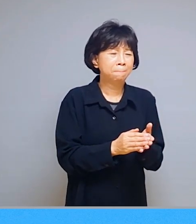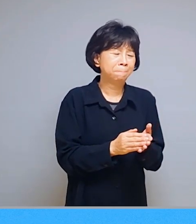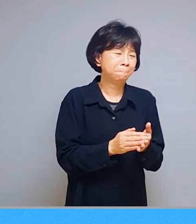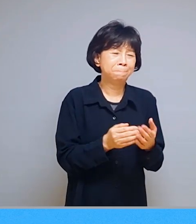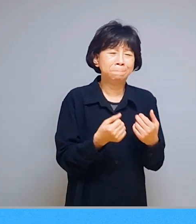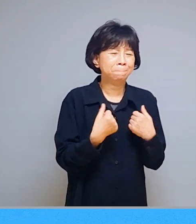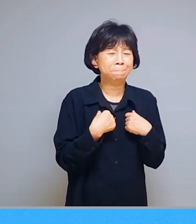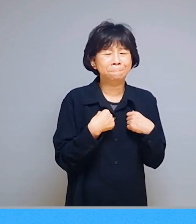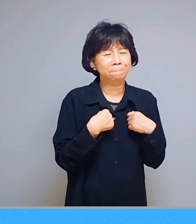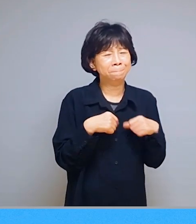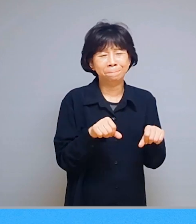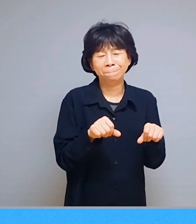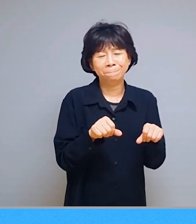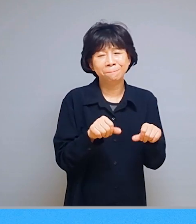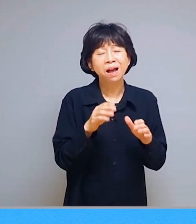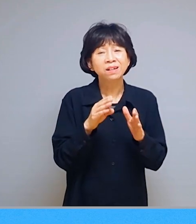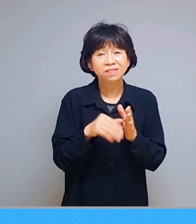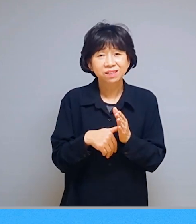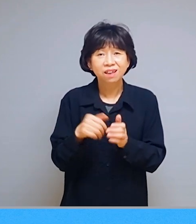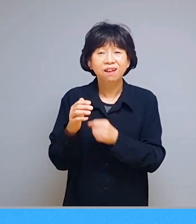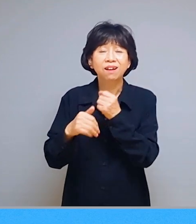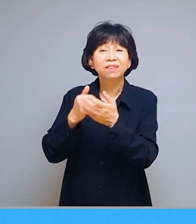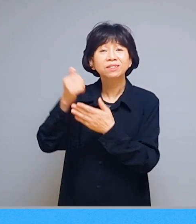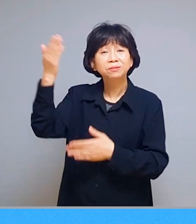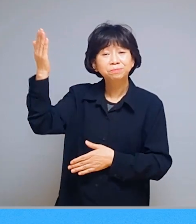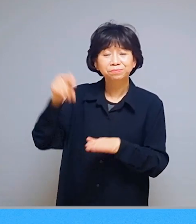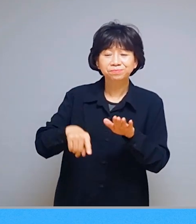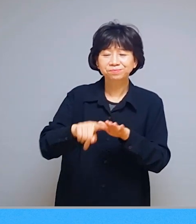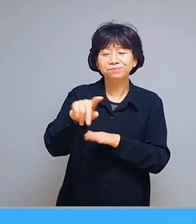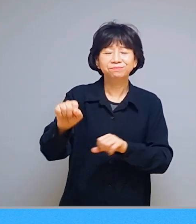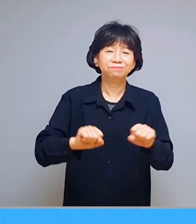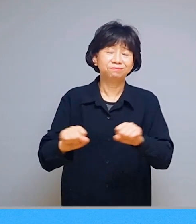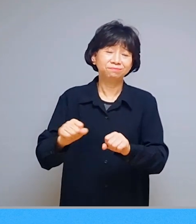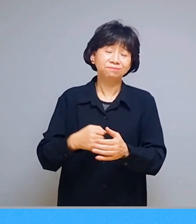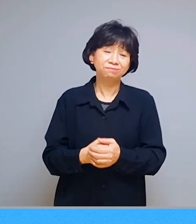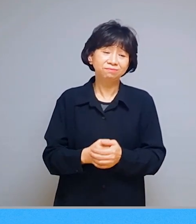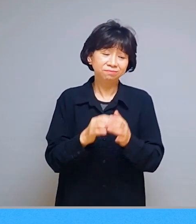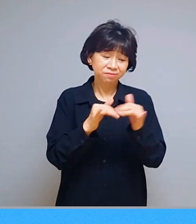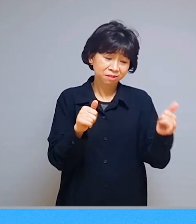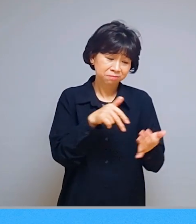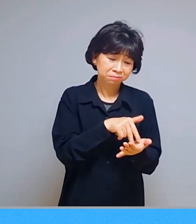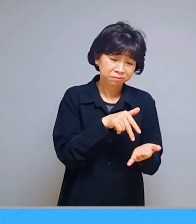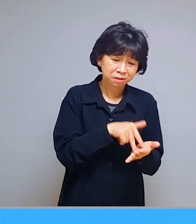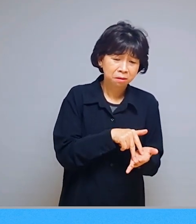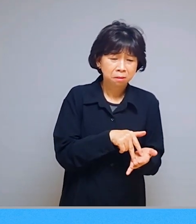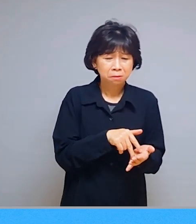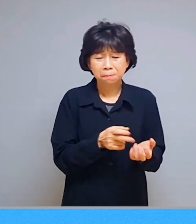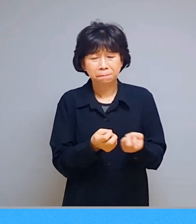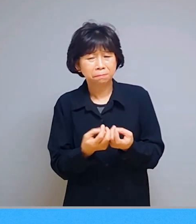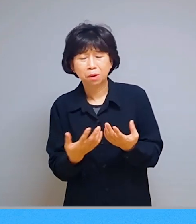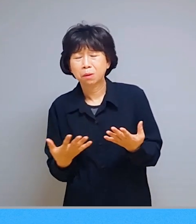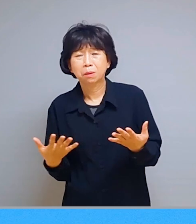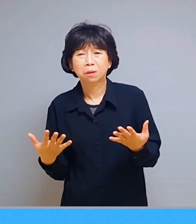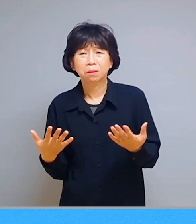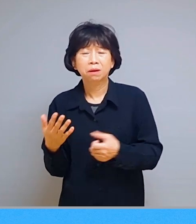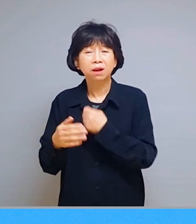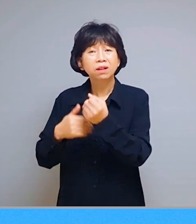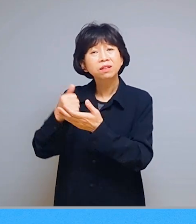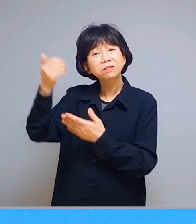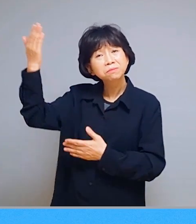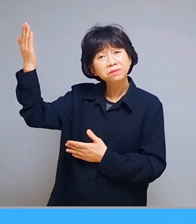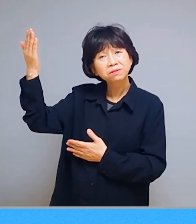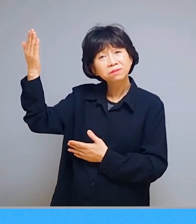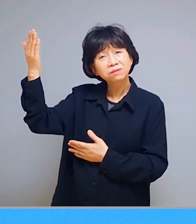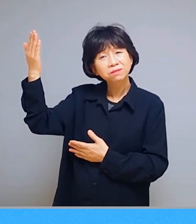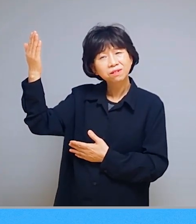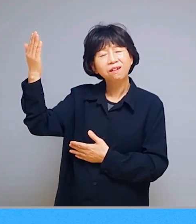배에서 역사하고 계셨습니다. 사람들의 눈에는 살 길이 없어 보였지만 하나님의 계획은 아직 끝나지 않은